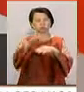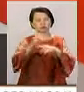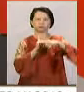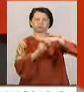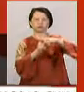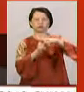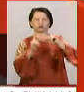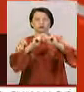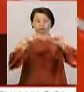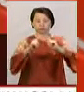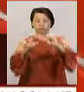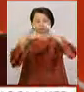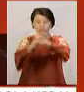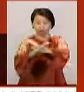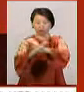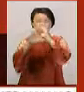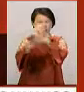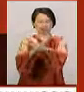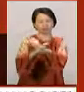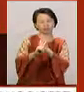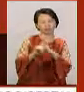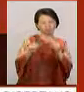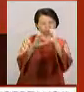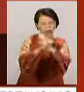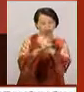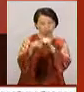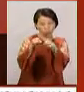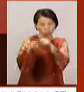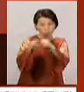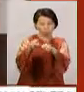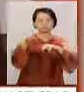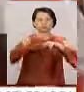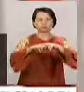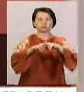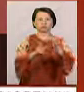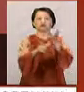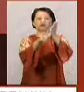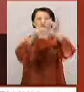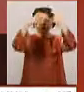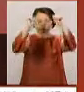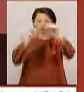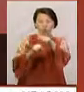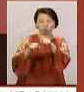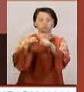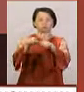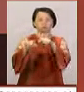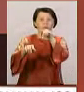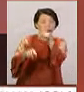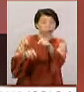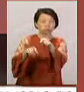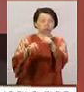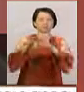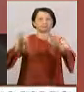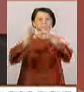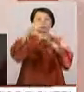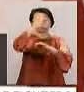positif. Tapi yang mencabar itu yang bila bersaing kedudukan timbalan presiden itulah, sebab itu penting sebab selepas Anwar